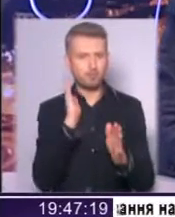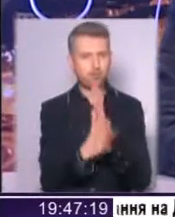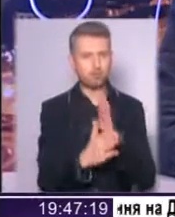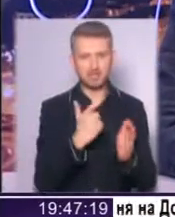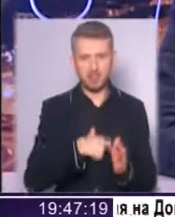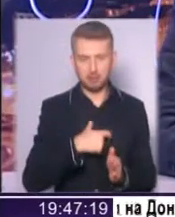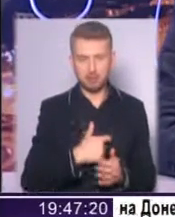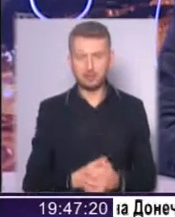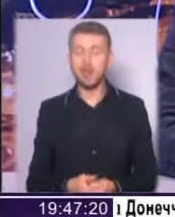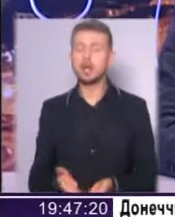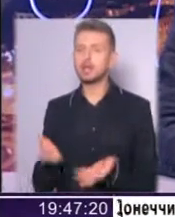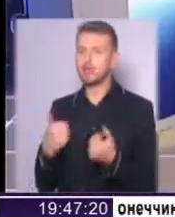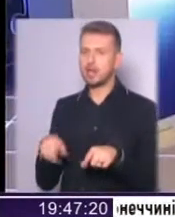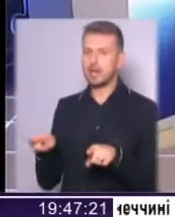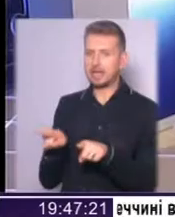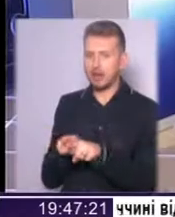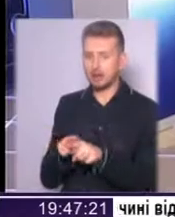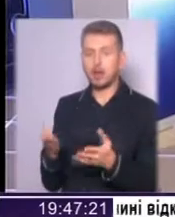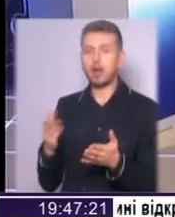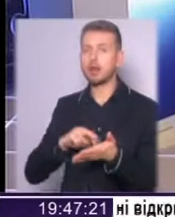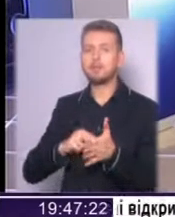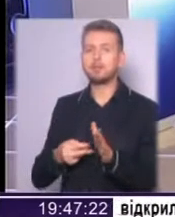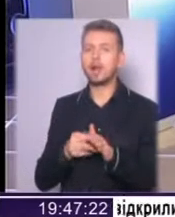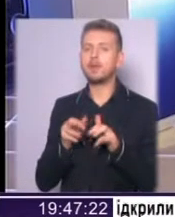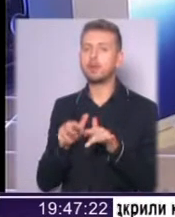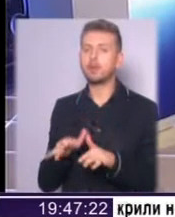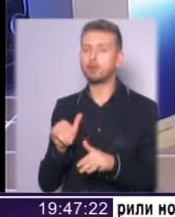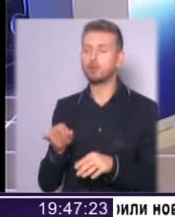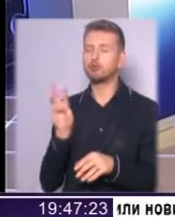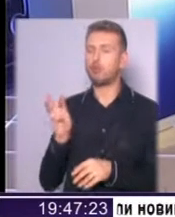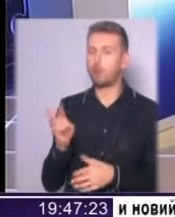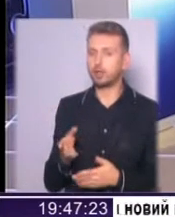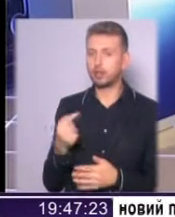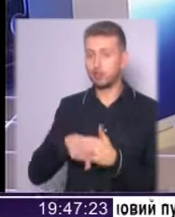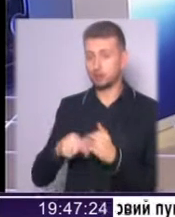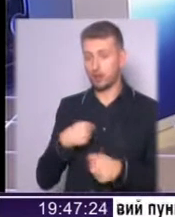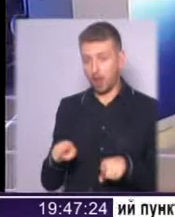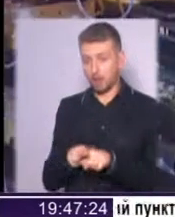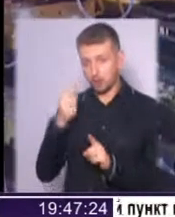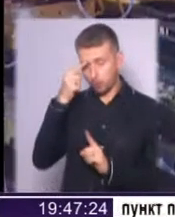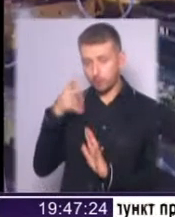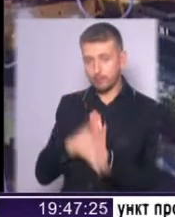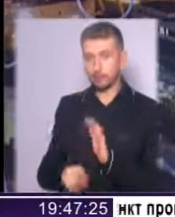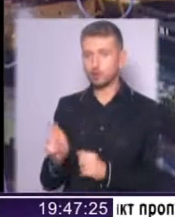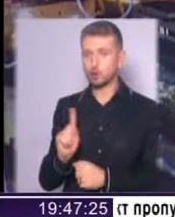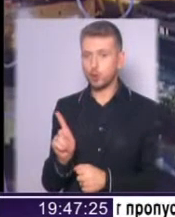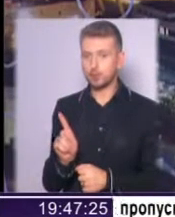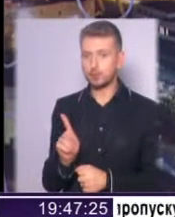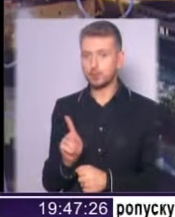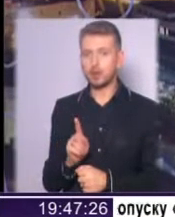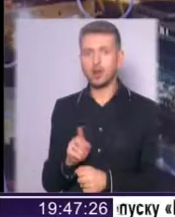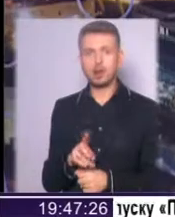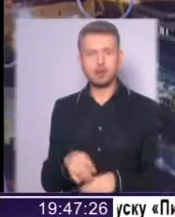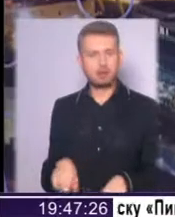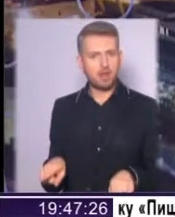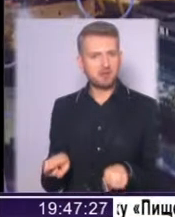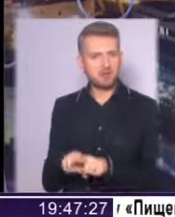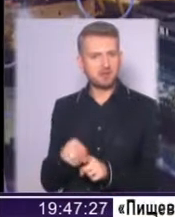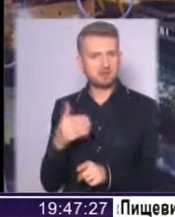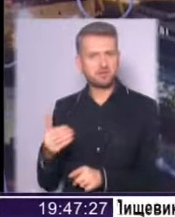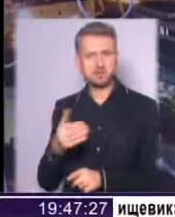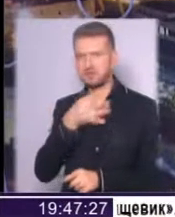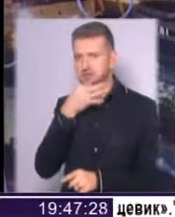в податковому там комітеті, які вже ці все руками контролюють, і ту кожну, як то кажуть, цифру не